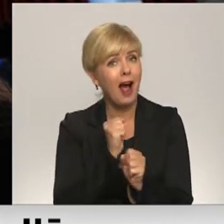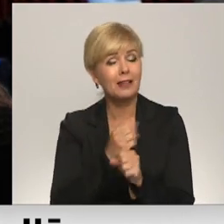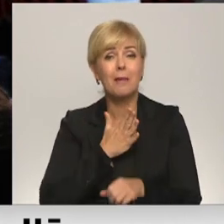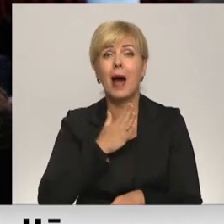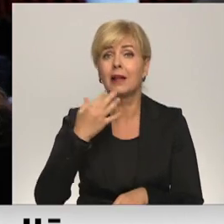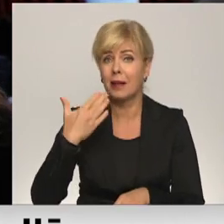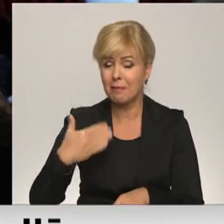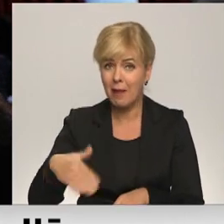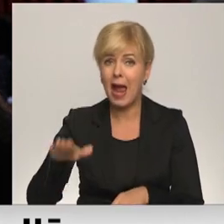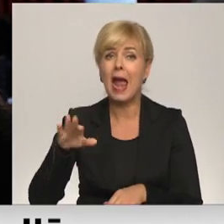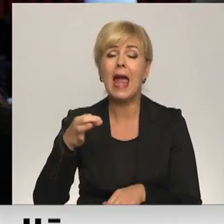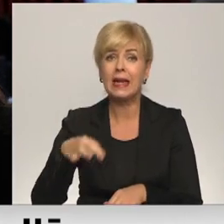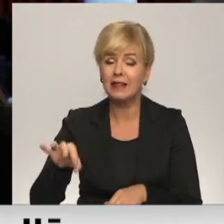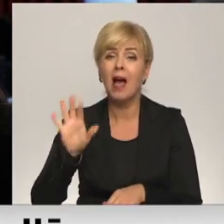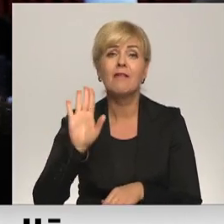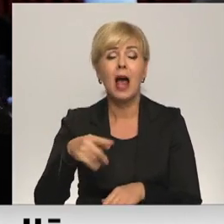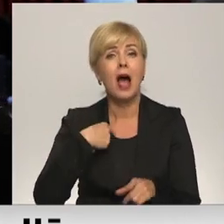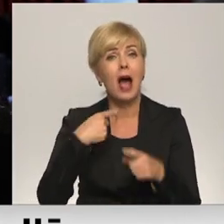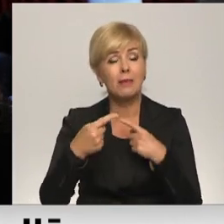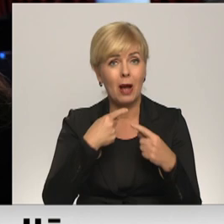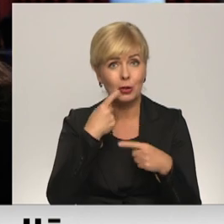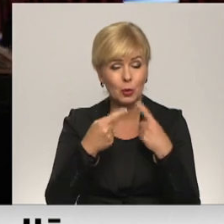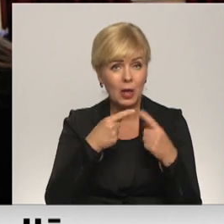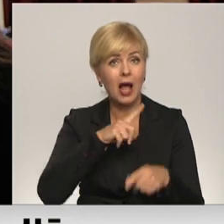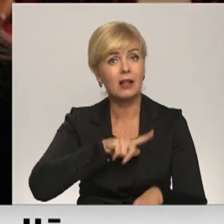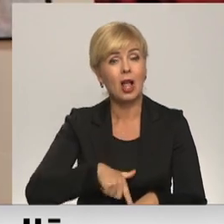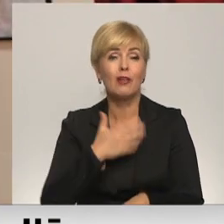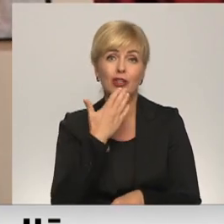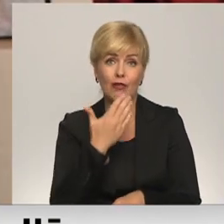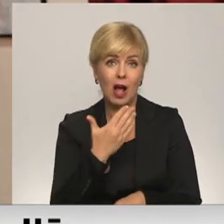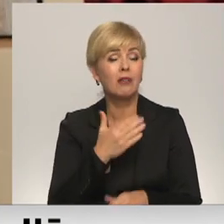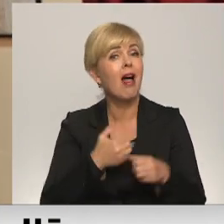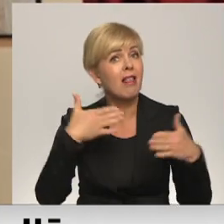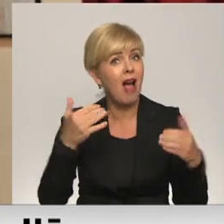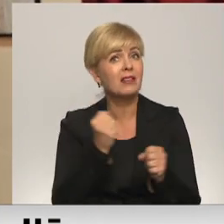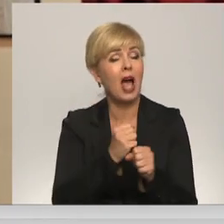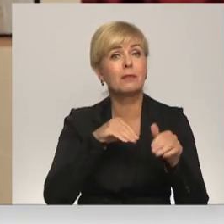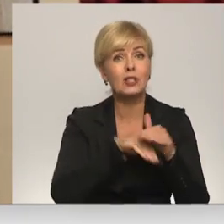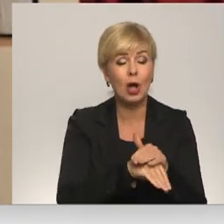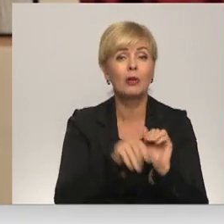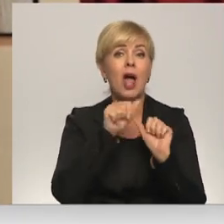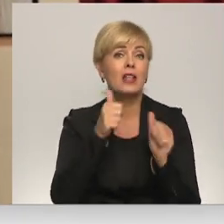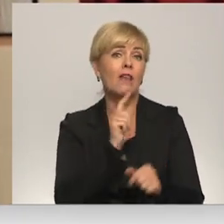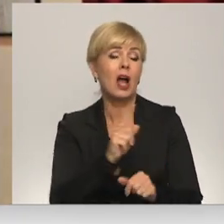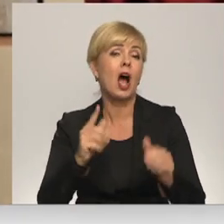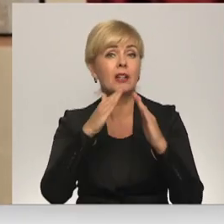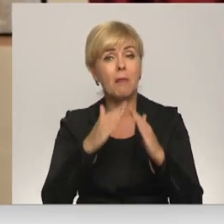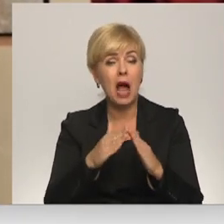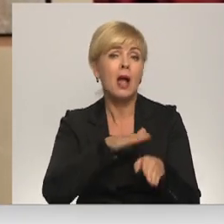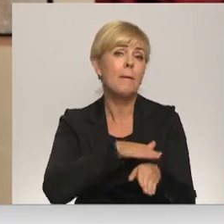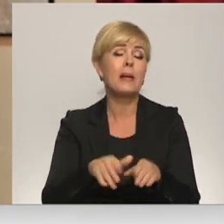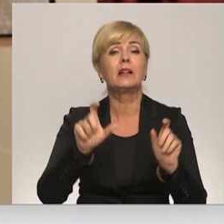meita ar mani var latviski sarunāties, liels darbs ir ieguldīts. Nevar katrs savās mājās tomēr pilnībā sēdēt un